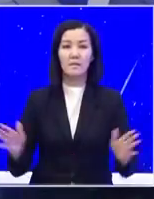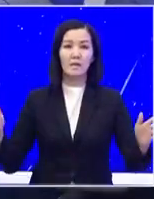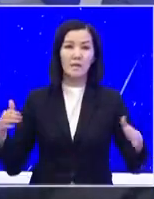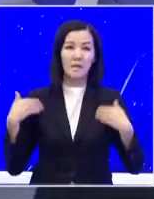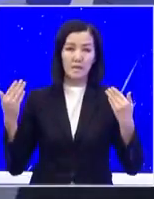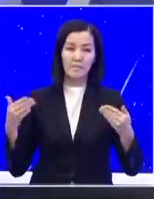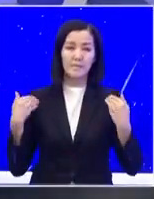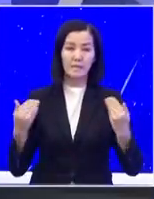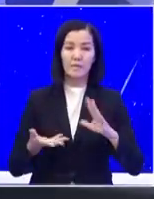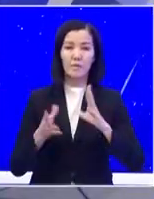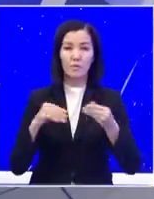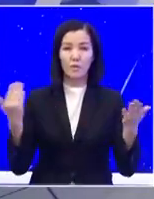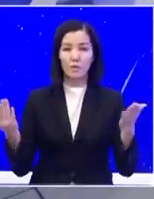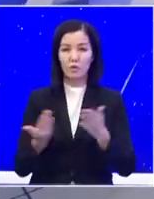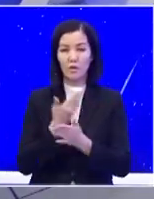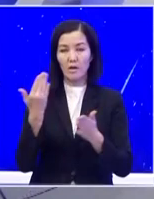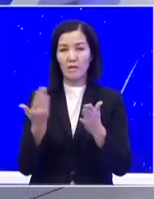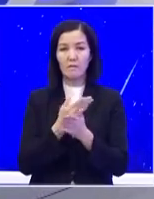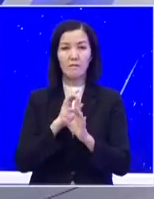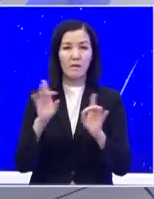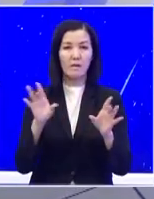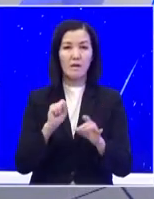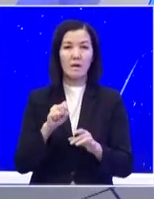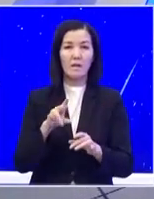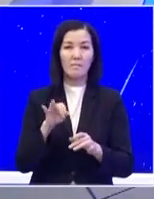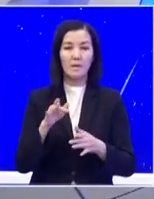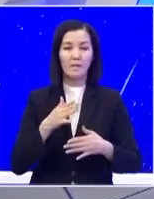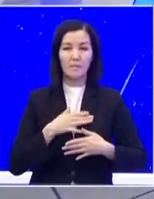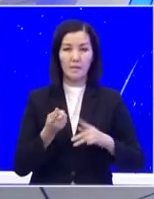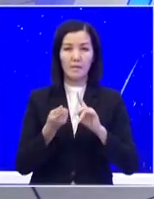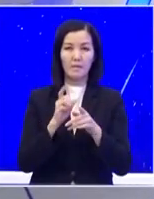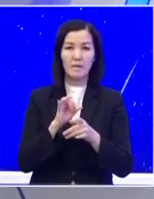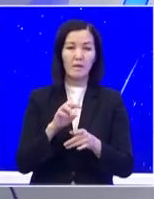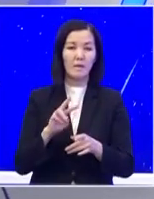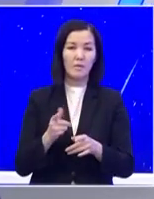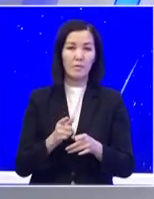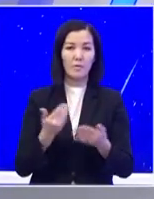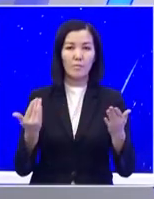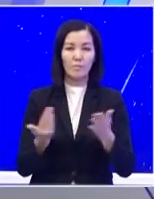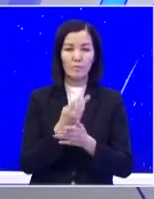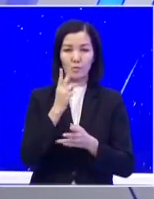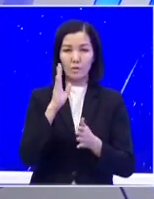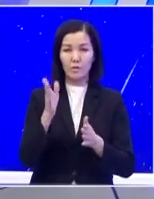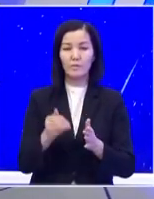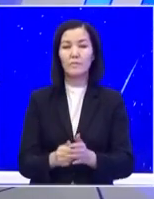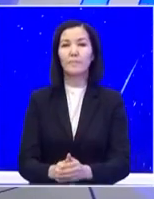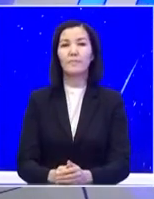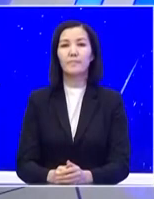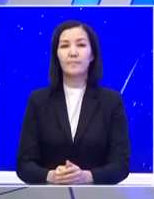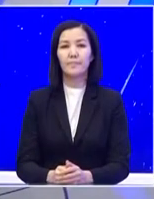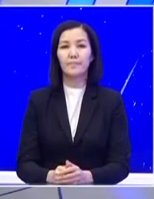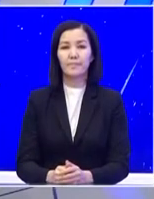Ассаламу алейкум, қадірменді көрермен, тікелей эфирде жаңалықтар, студияда Алмат Хамид, сурдо аудармада Айгүл Жумашқызы. Бүгінгі